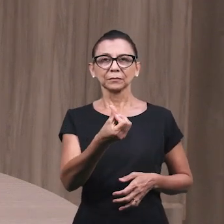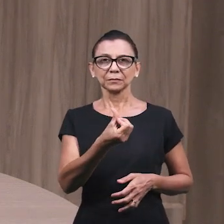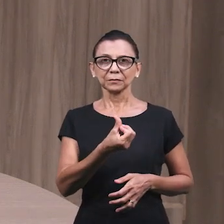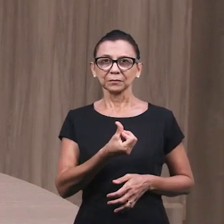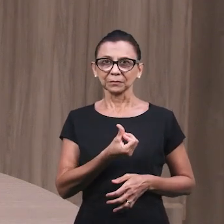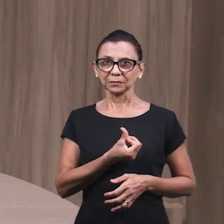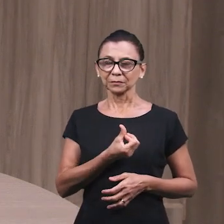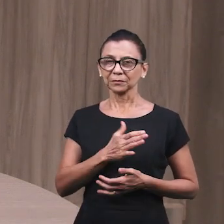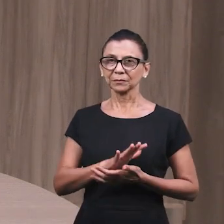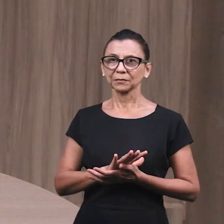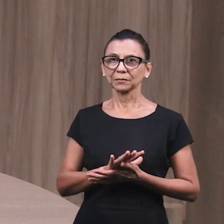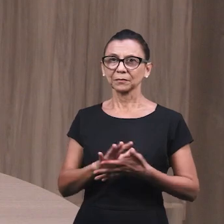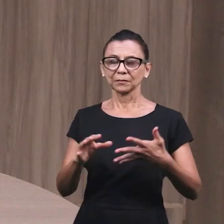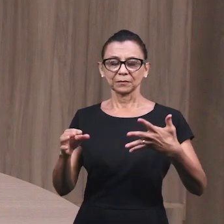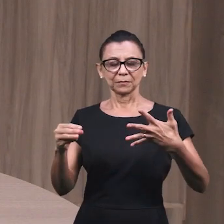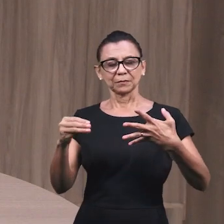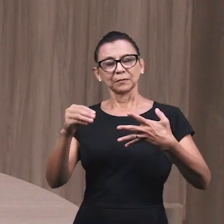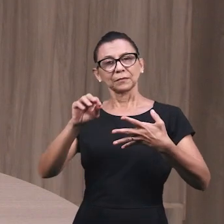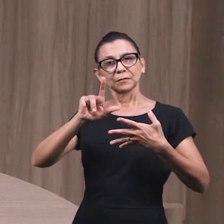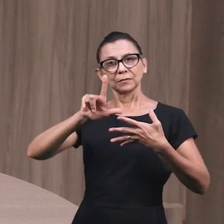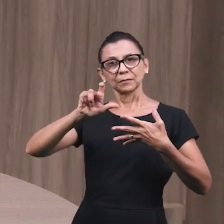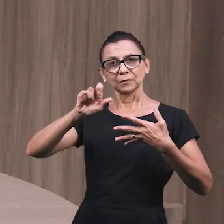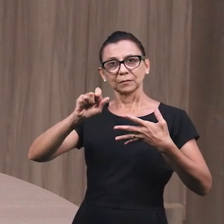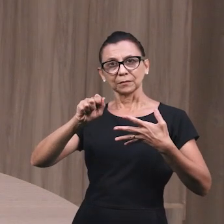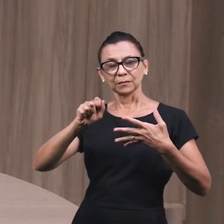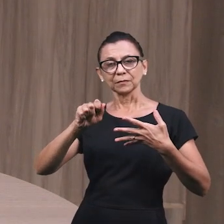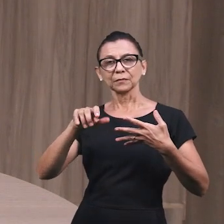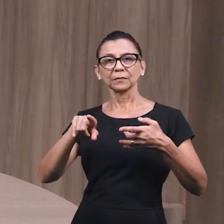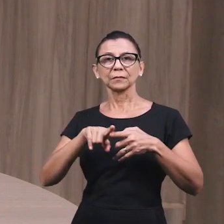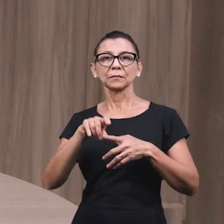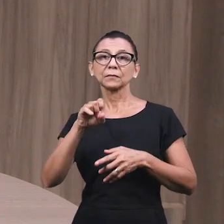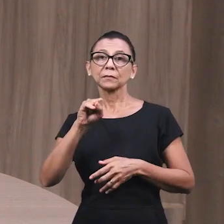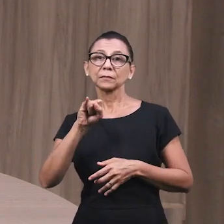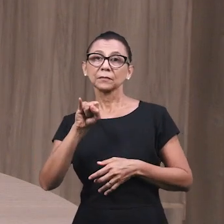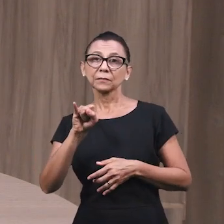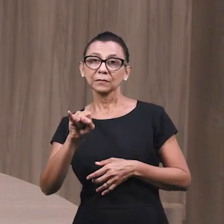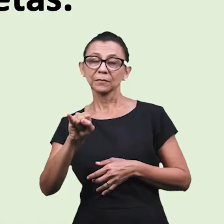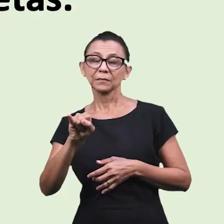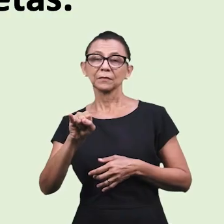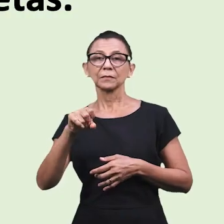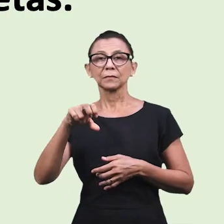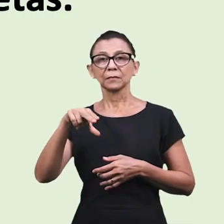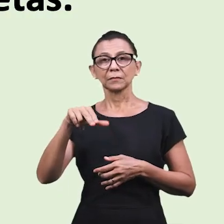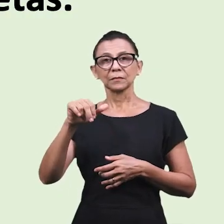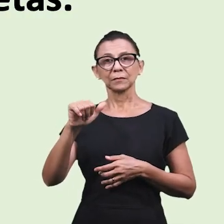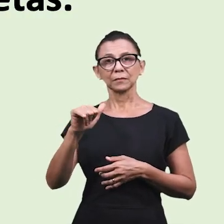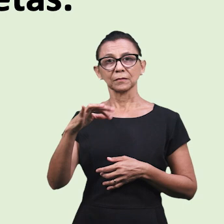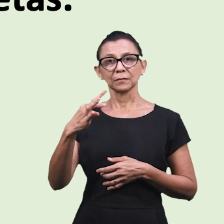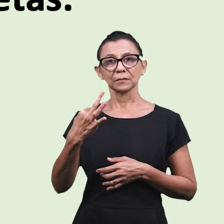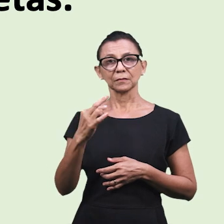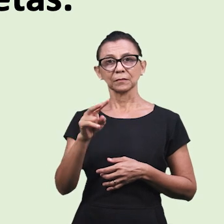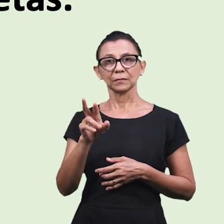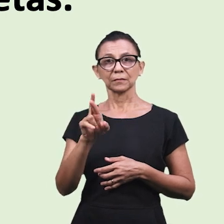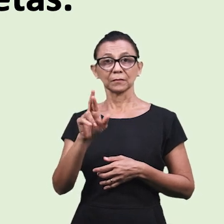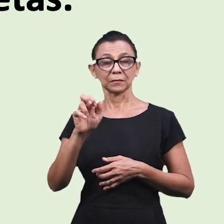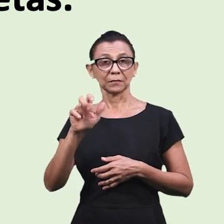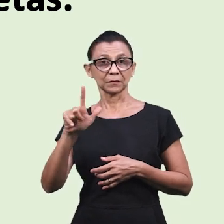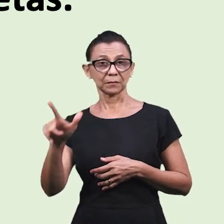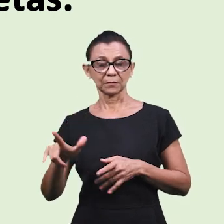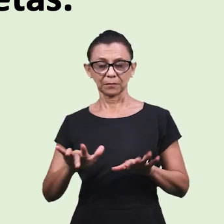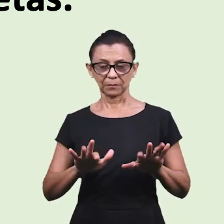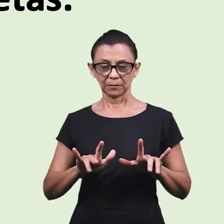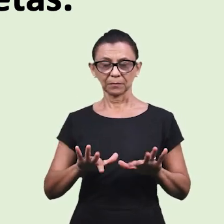bémol se trouve entre les notes la et si naturel. Et aussi, nous pouvons